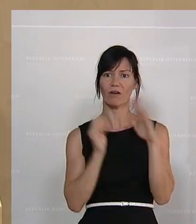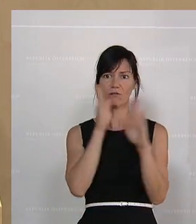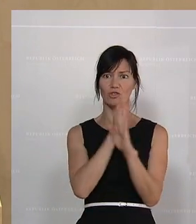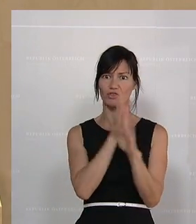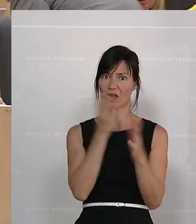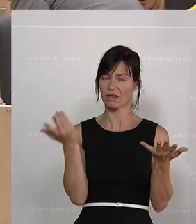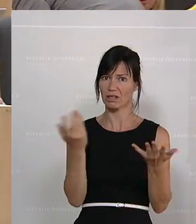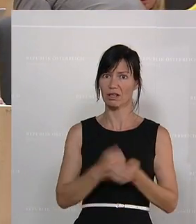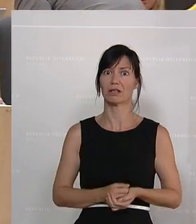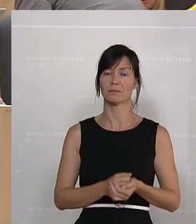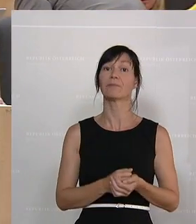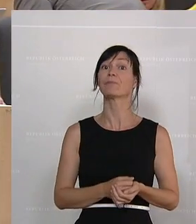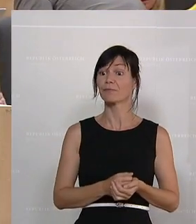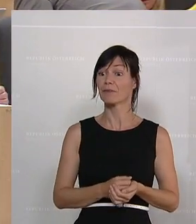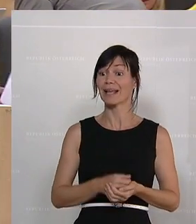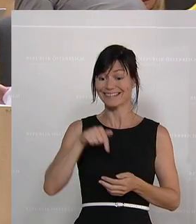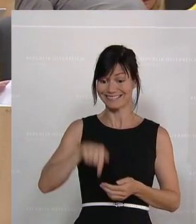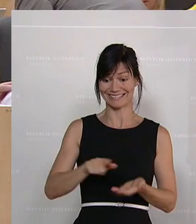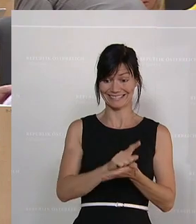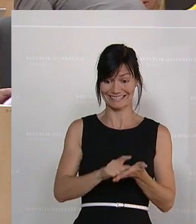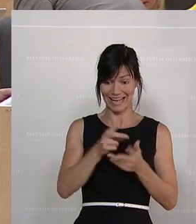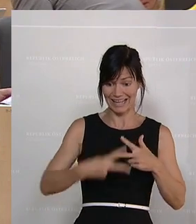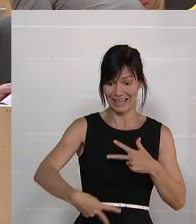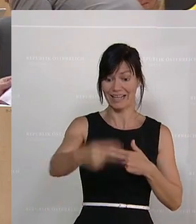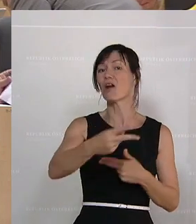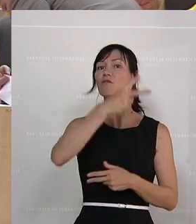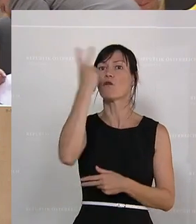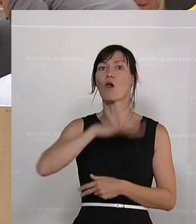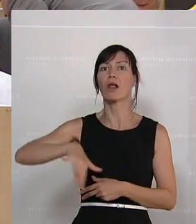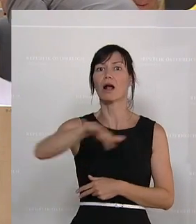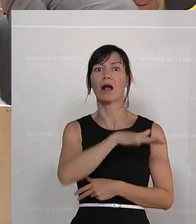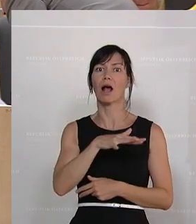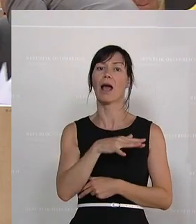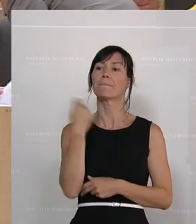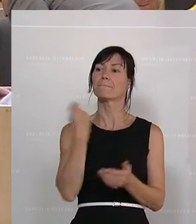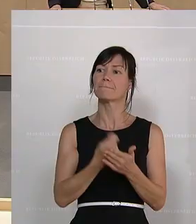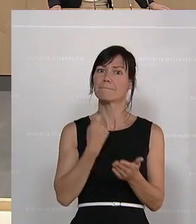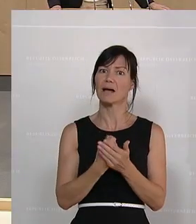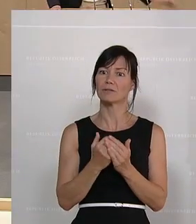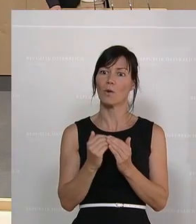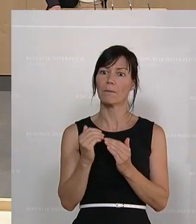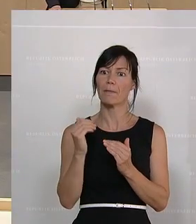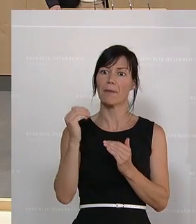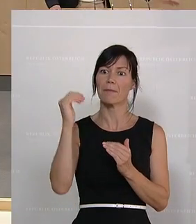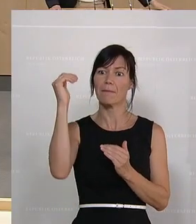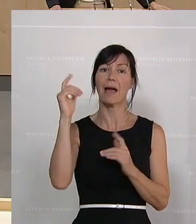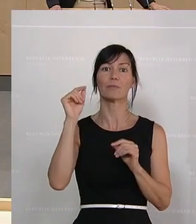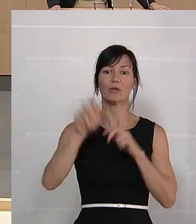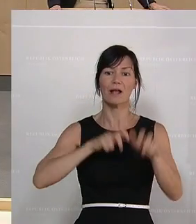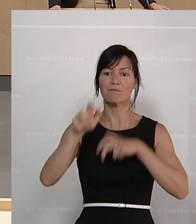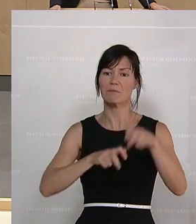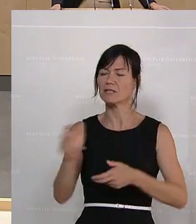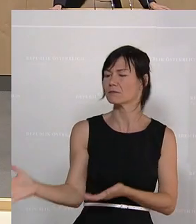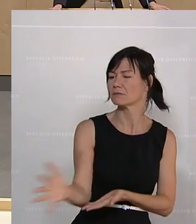bevölkerung durch die höheren preise nicht nur viel gezahlt sondern auch milliarden und zusätzlicher mehrwert steuern sie herr